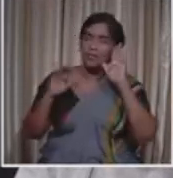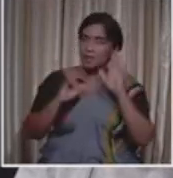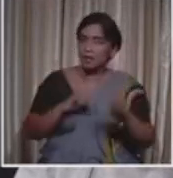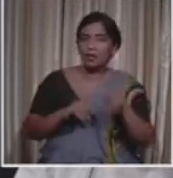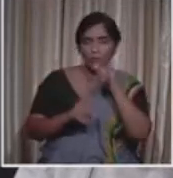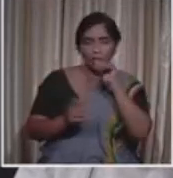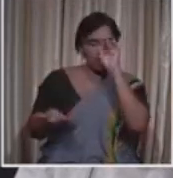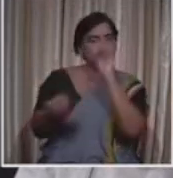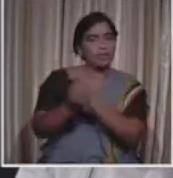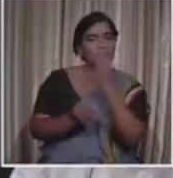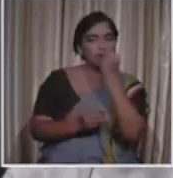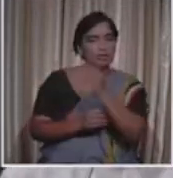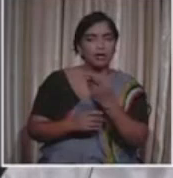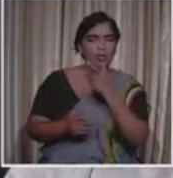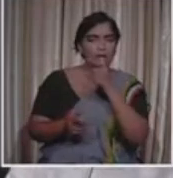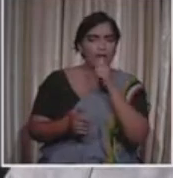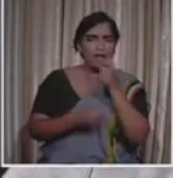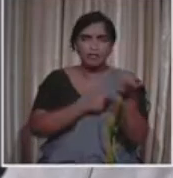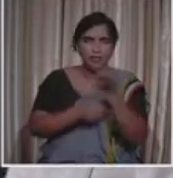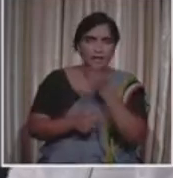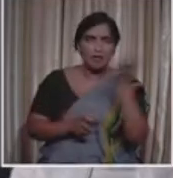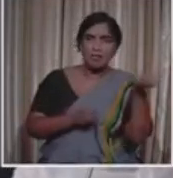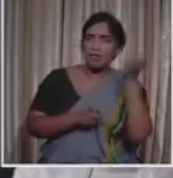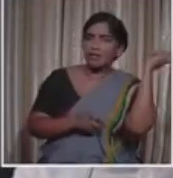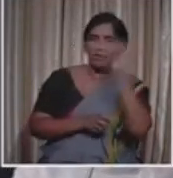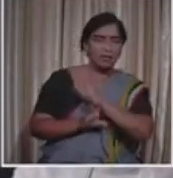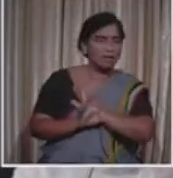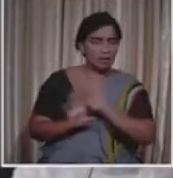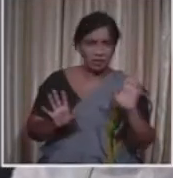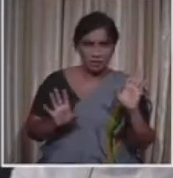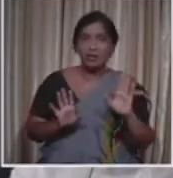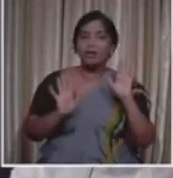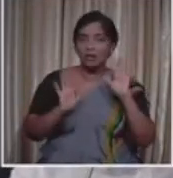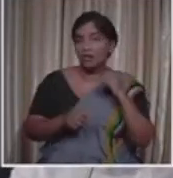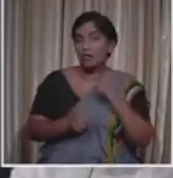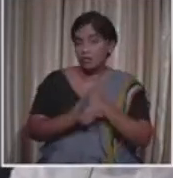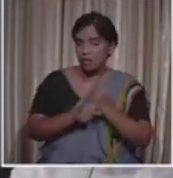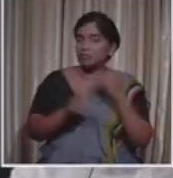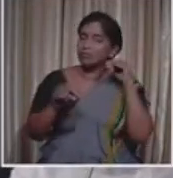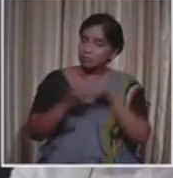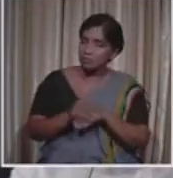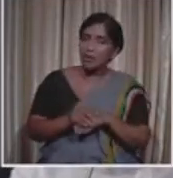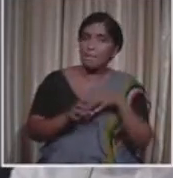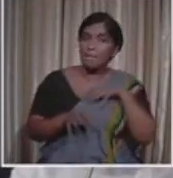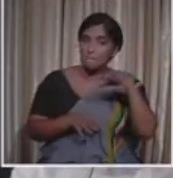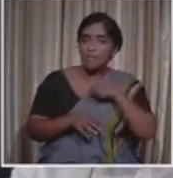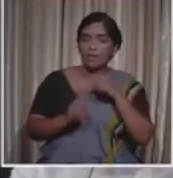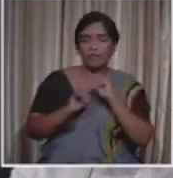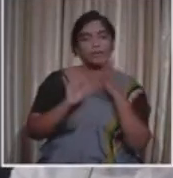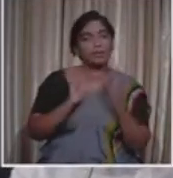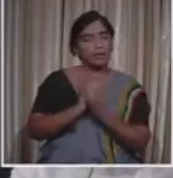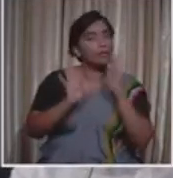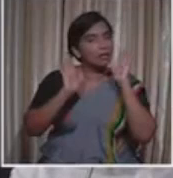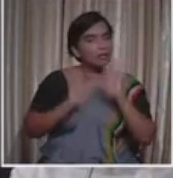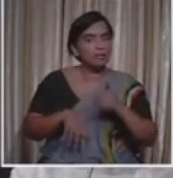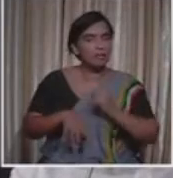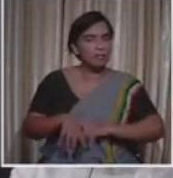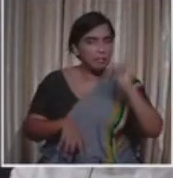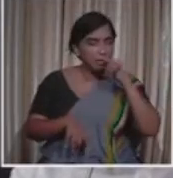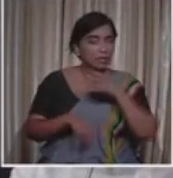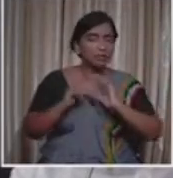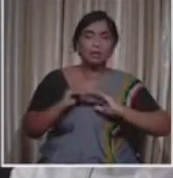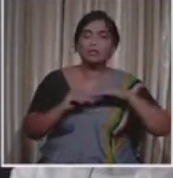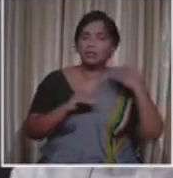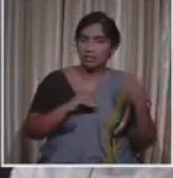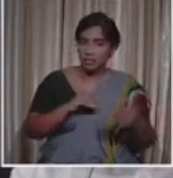සම්පූර්ණ ආරක්ෂාව සැලසුවා. අපි කඳුළු ගෑස් ගල් පහරක දෙල්ල කරේ නැහැ. ඒක මේ ආණ්ඩුව ආපු දවසල අපි භාවිත කරපු ප්‍රතිපත්තිය. හැබැයි ඒ අවස්ථාවන් සිද්ධු වීමෙන්